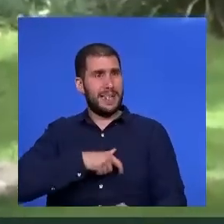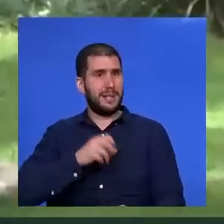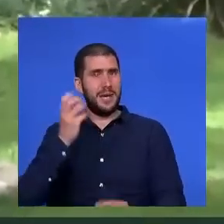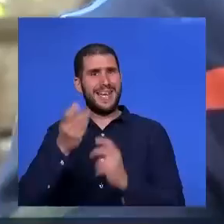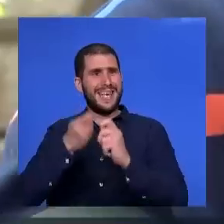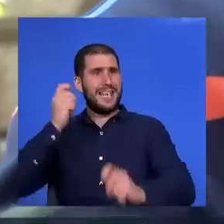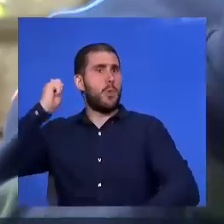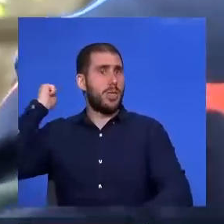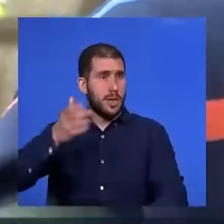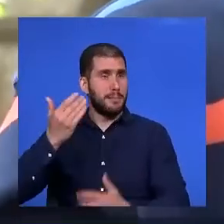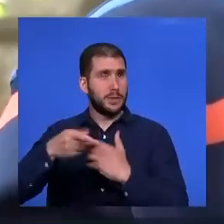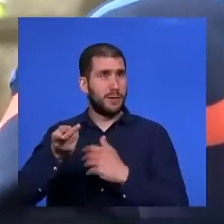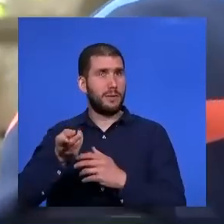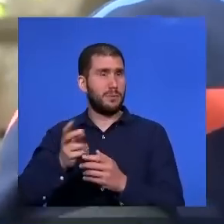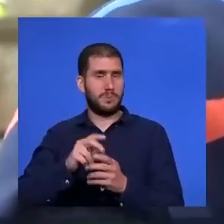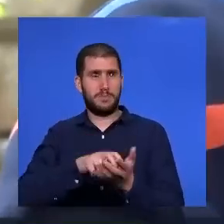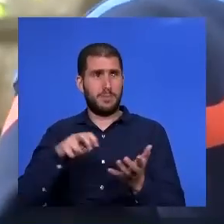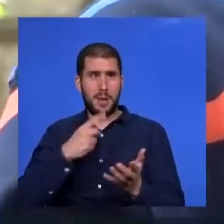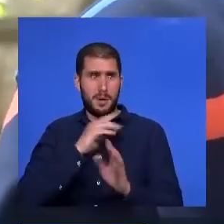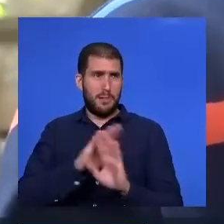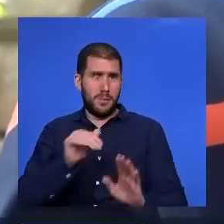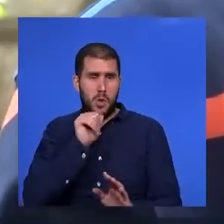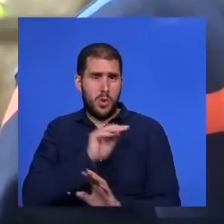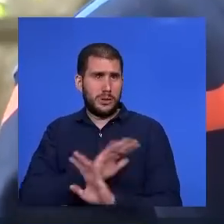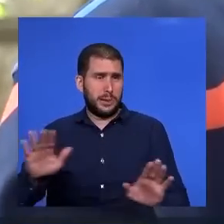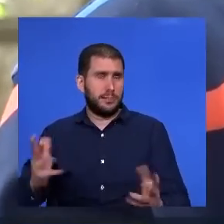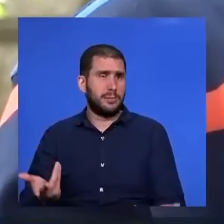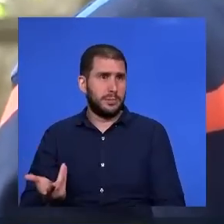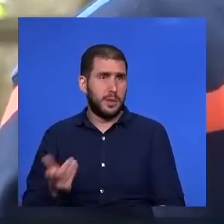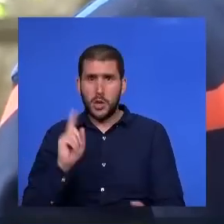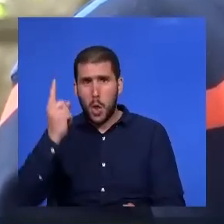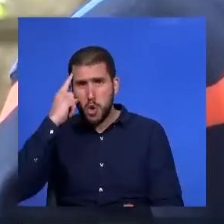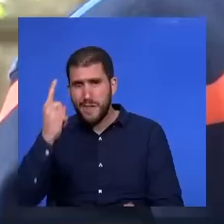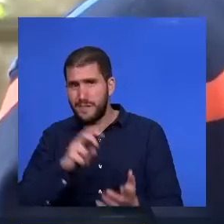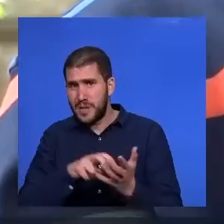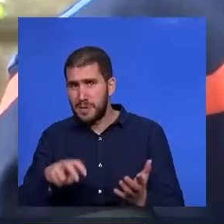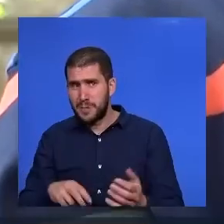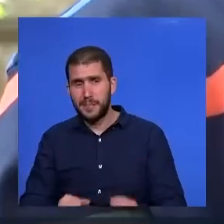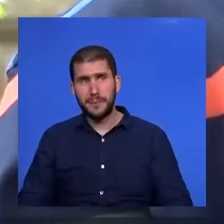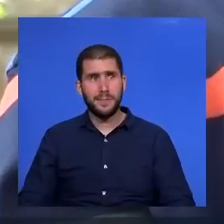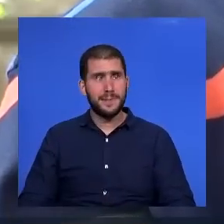רימונים, ובסוף הוא קם והלך, אמר, עזבו אותי, אני לא רוצה את זה. אתה לא חושב על זה?